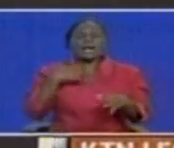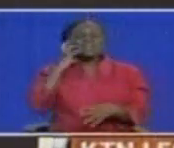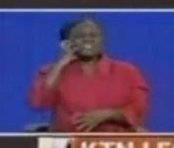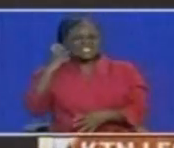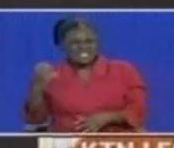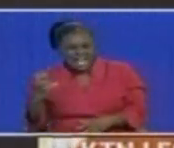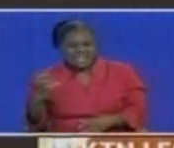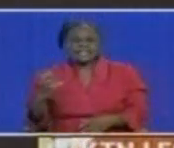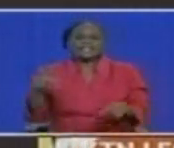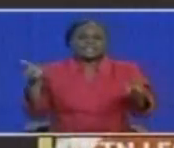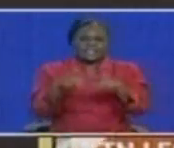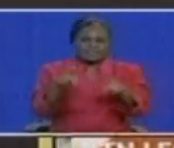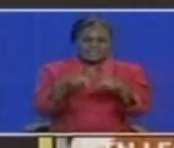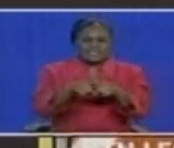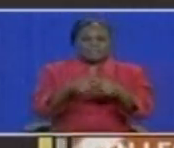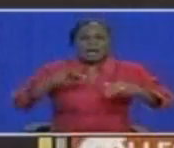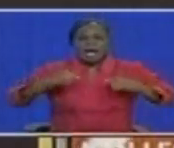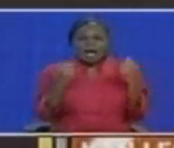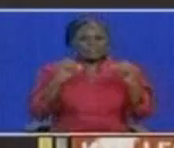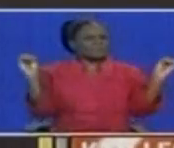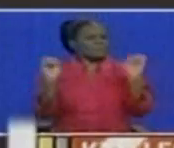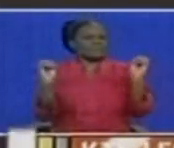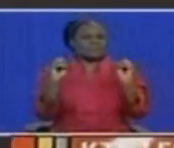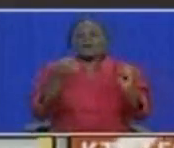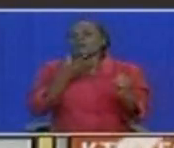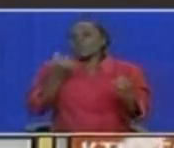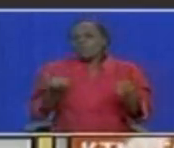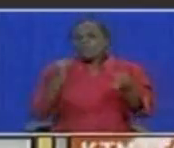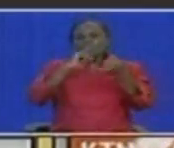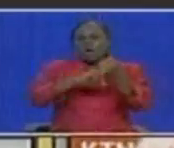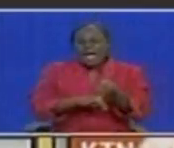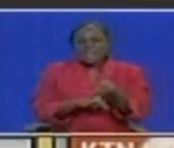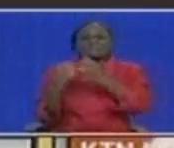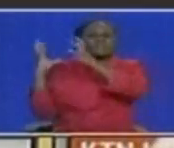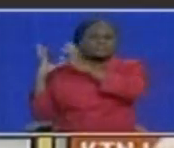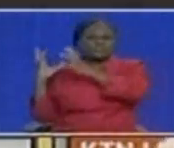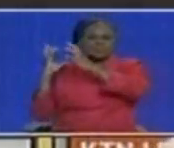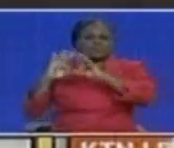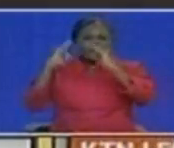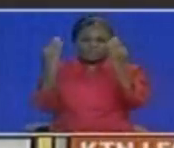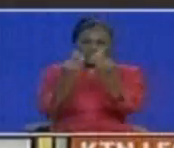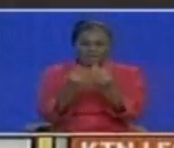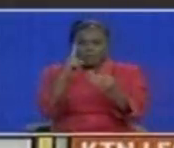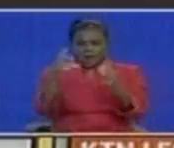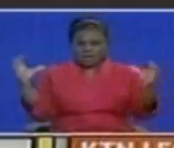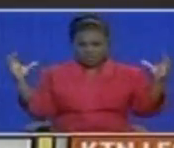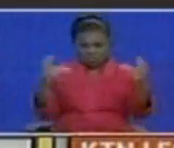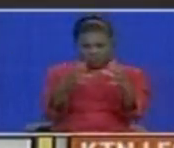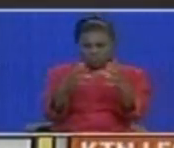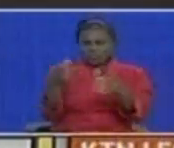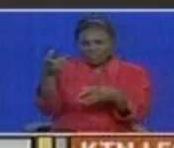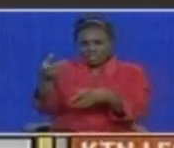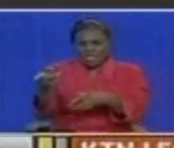Huwa karaha haswa kwa wajane ambao hutikwa jukumu la kuubeba mzigo wa familia. Kundi moja la wajane mjini